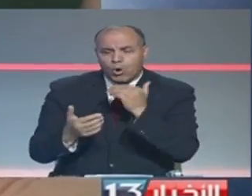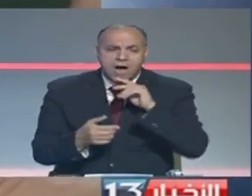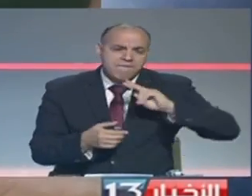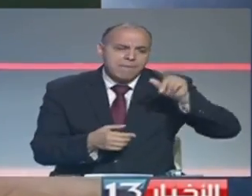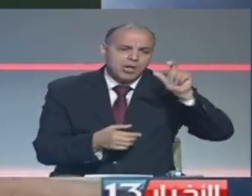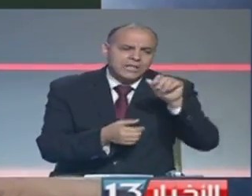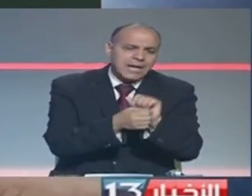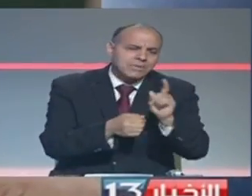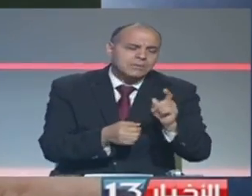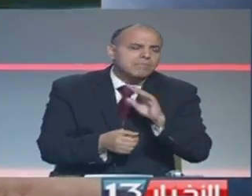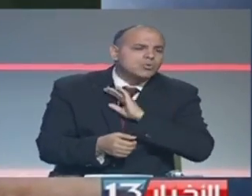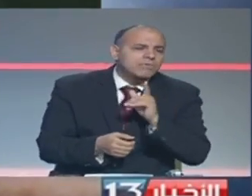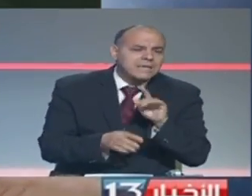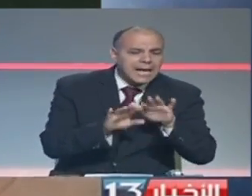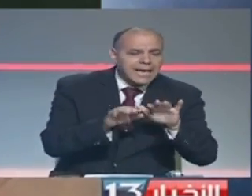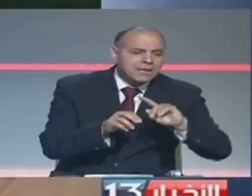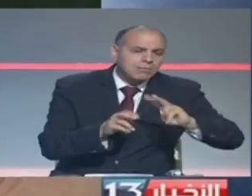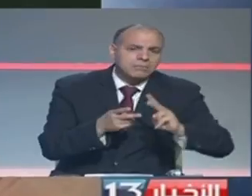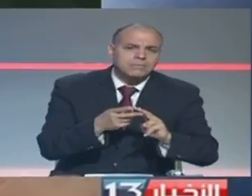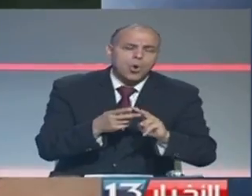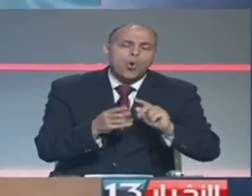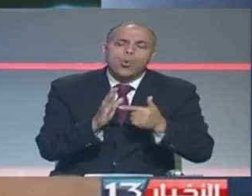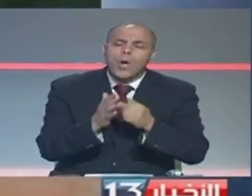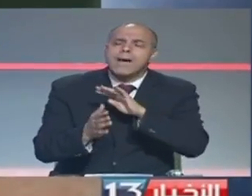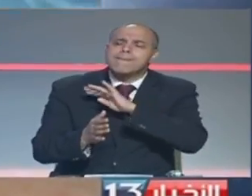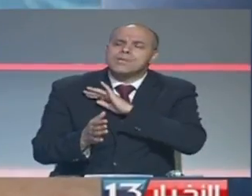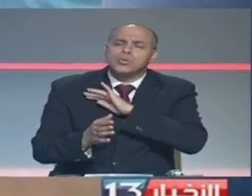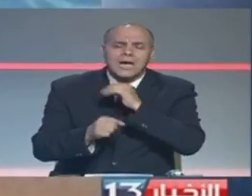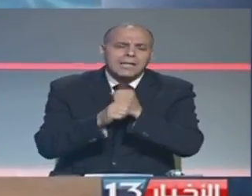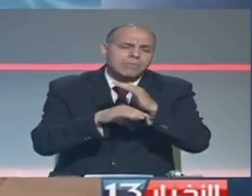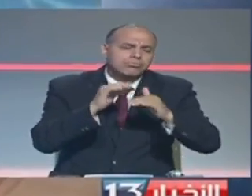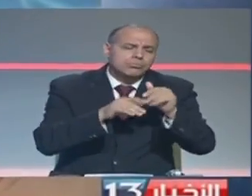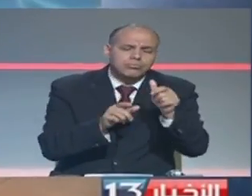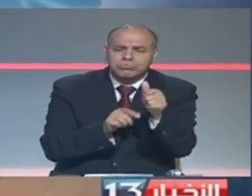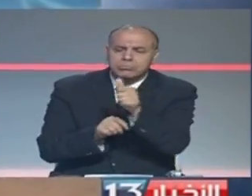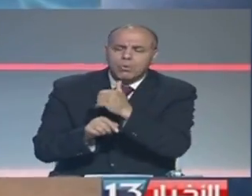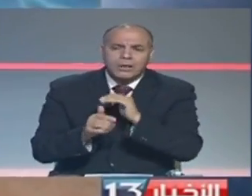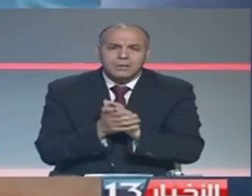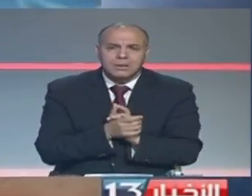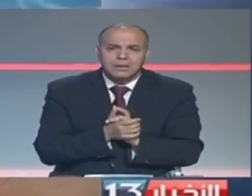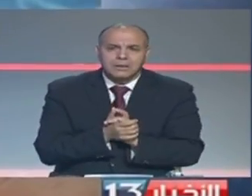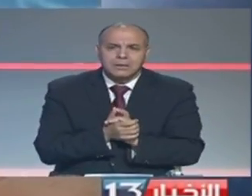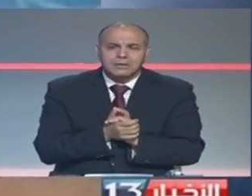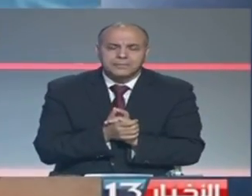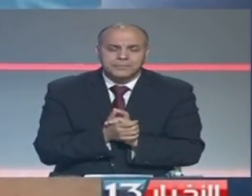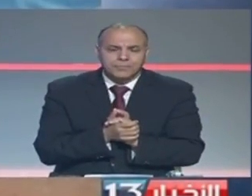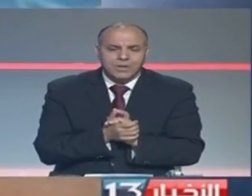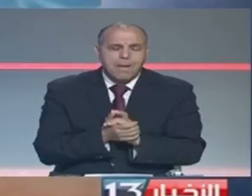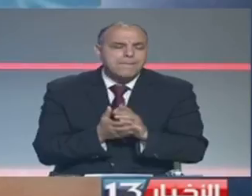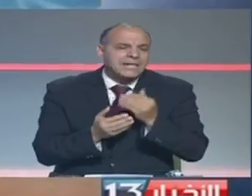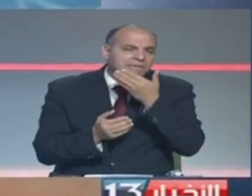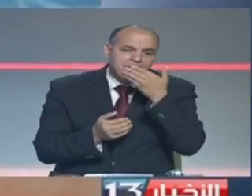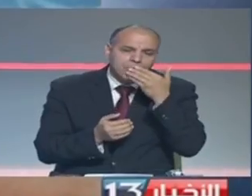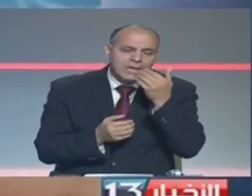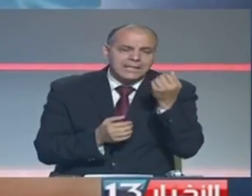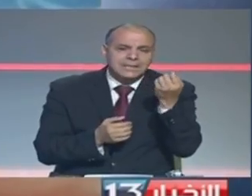لاهي بالخياطه، من كل واحد عنده فازه نتاعو معناتها ترافاي اون جروب باش نوصلوا نخرجوا. معناتها تو في رمضان خرجوا